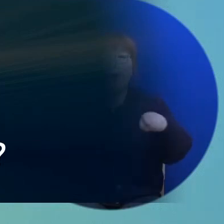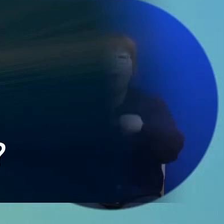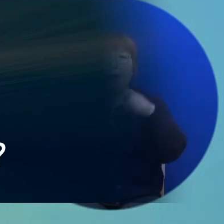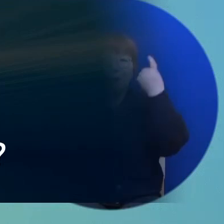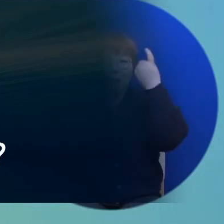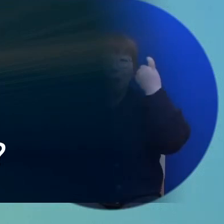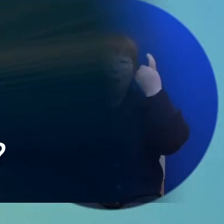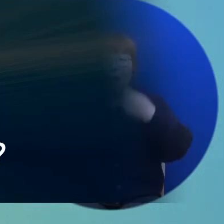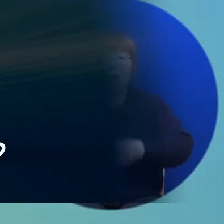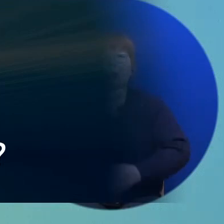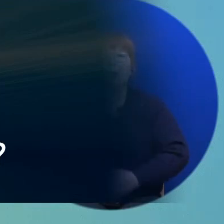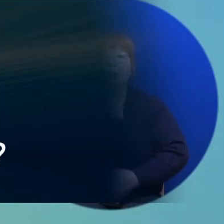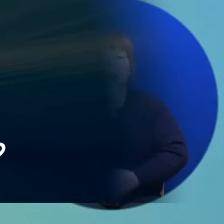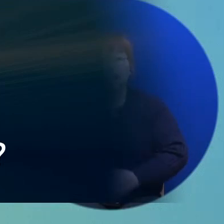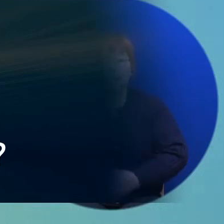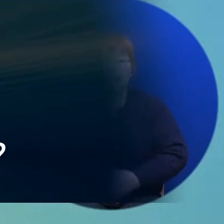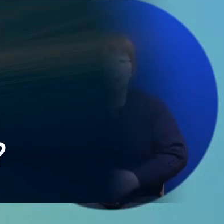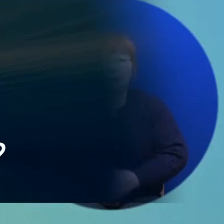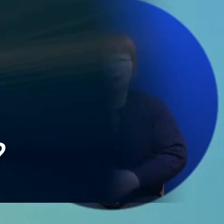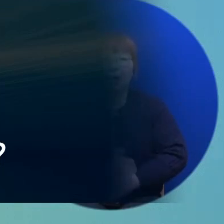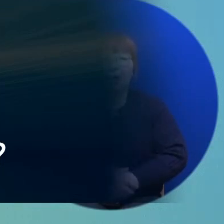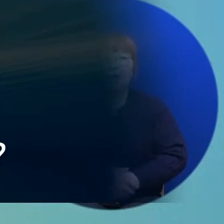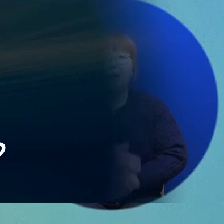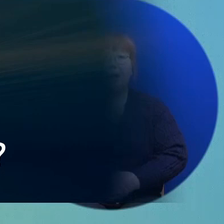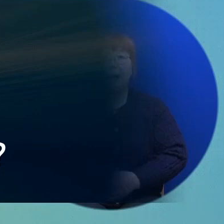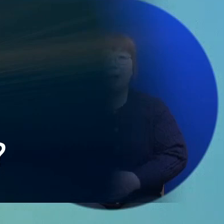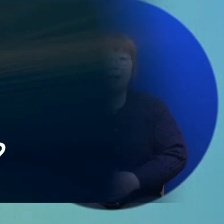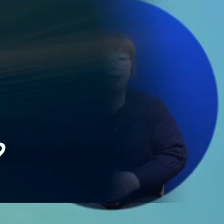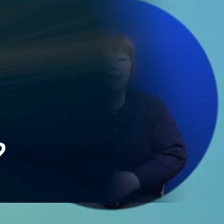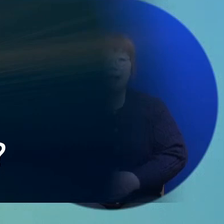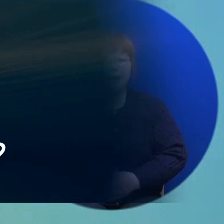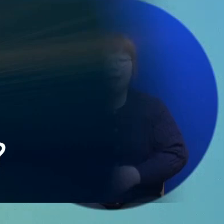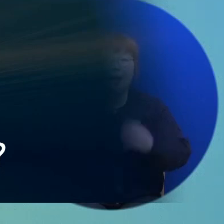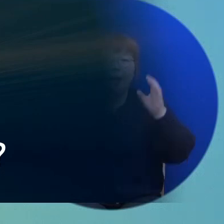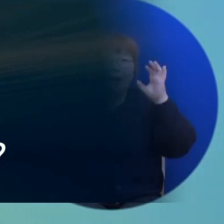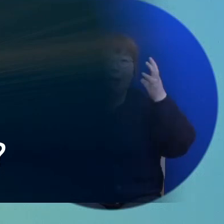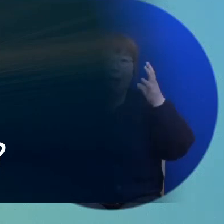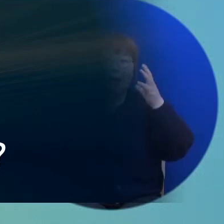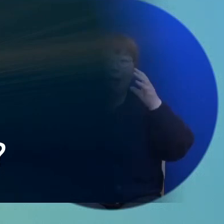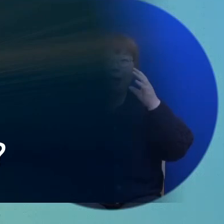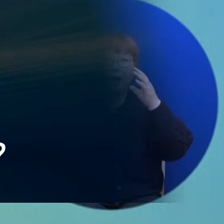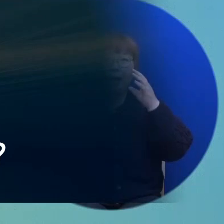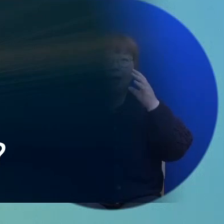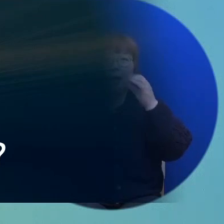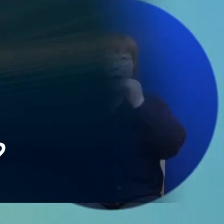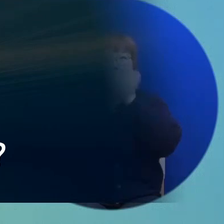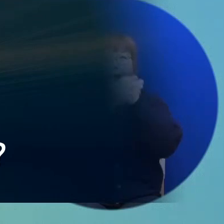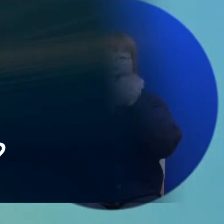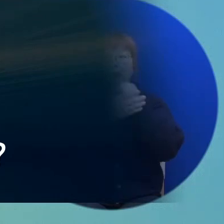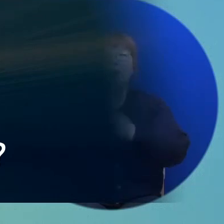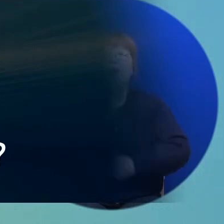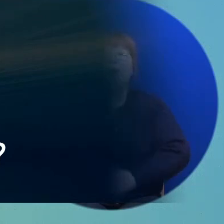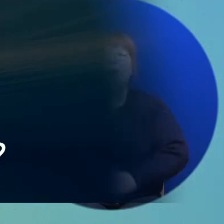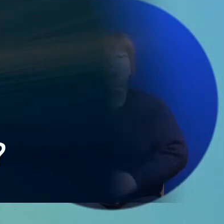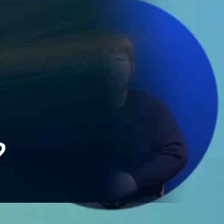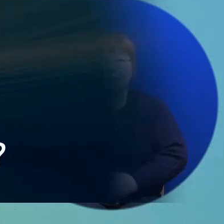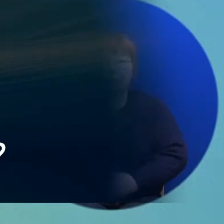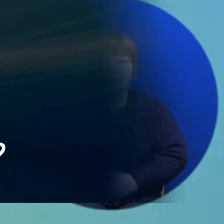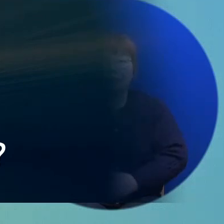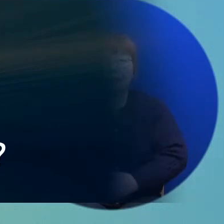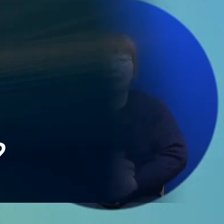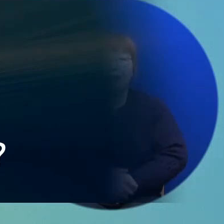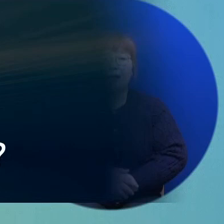간 적이 있으신가요? 당신의 휴대폰에 아이의 사진은 몇 장이나 있습니까?